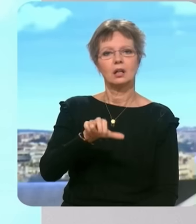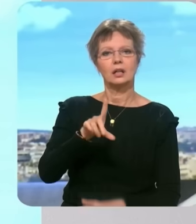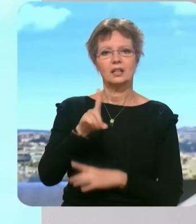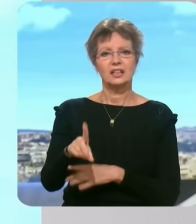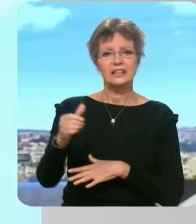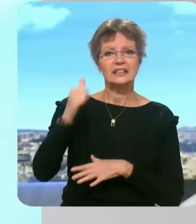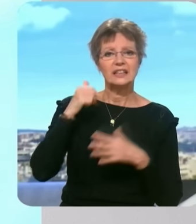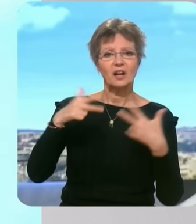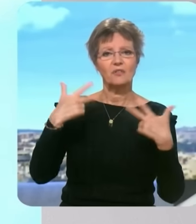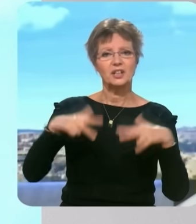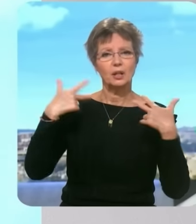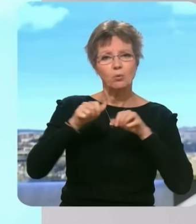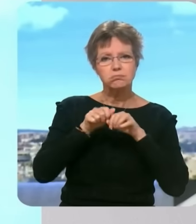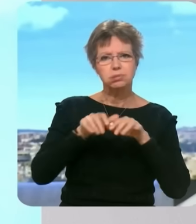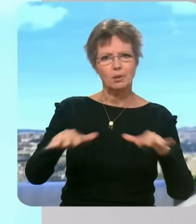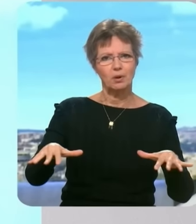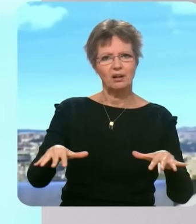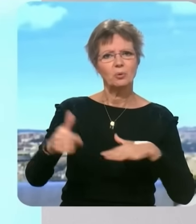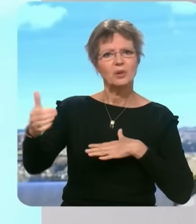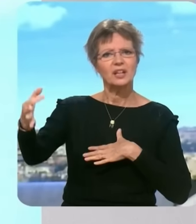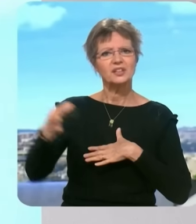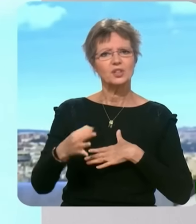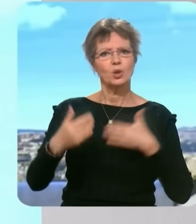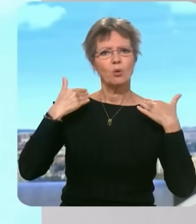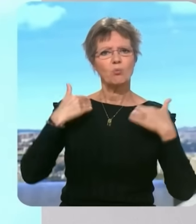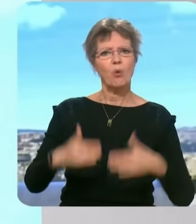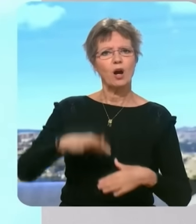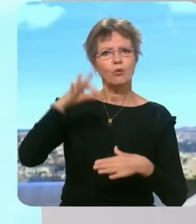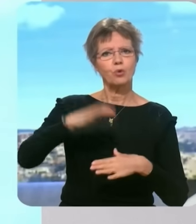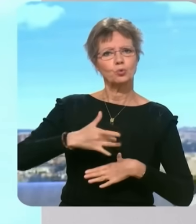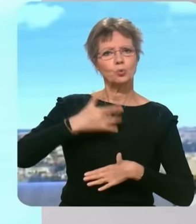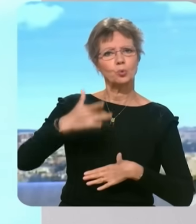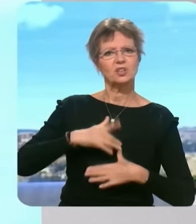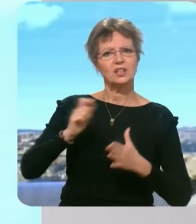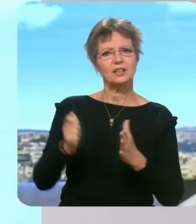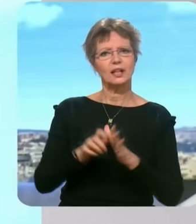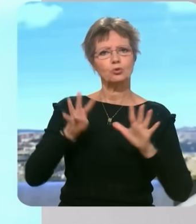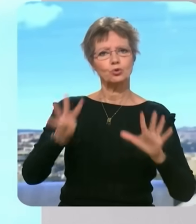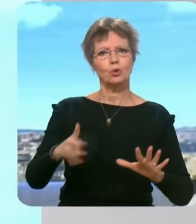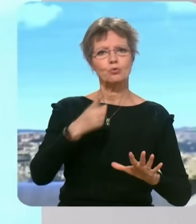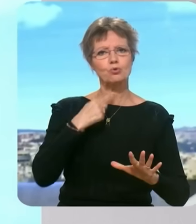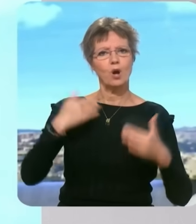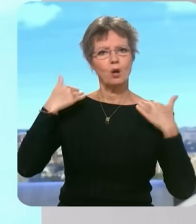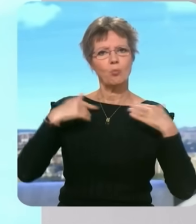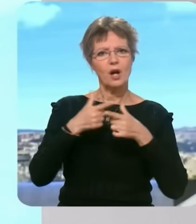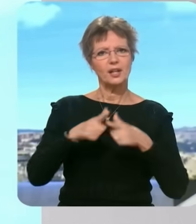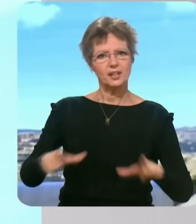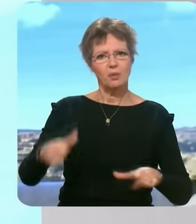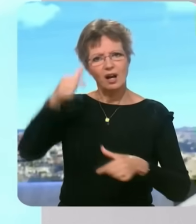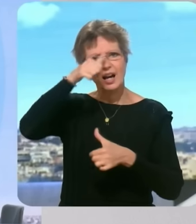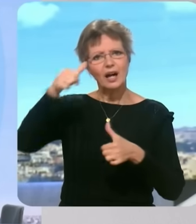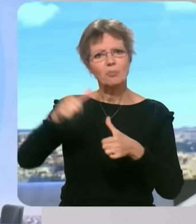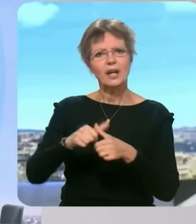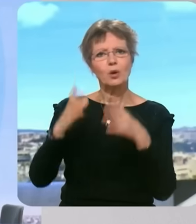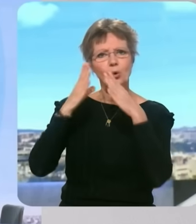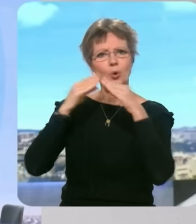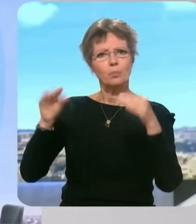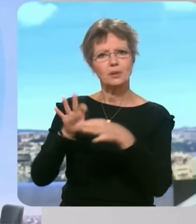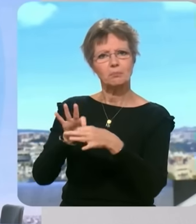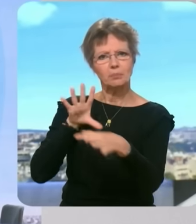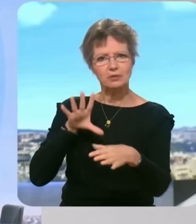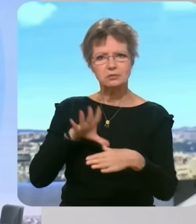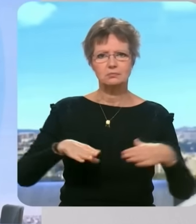vidéo qu'il va voter utile le 9 juin, qu'il se sent libre. C'est pourtant quelqu'un qui avait quitté Marine Le Pen pour rejoindre Éric Zemmour à la